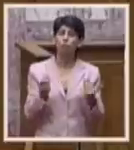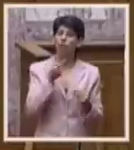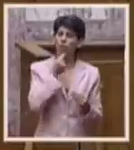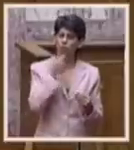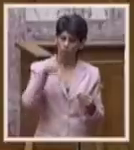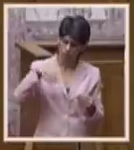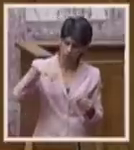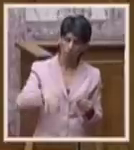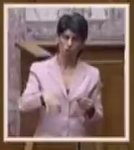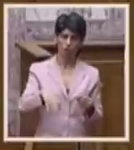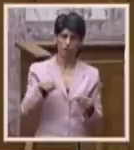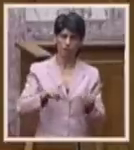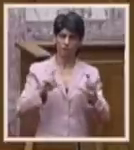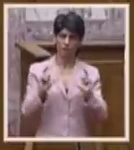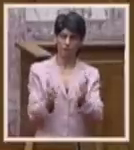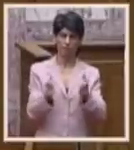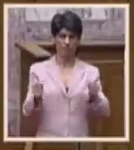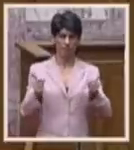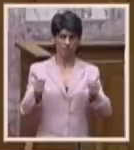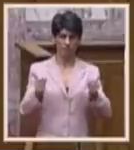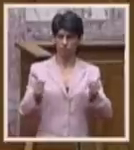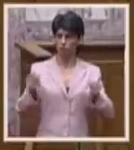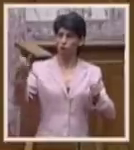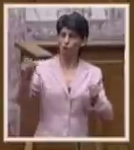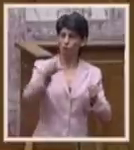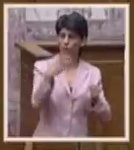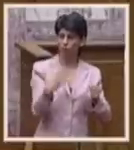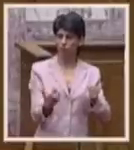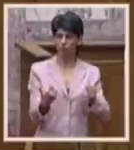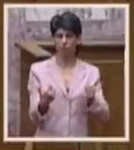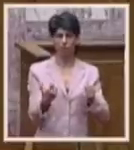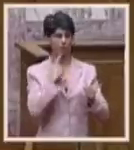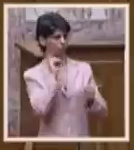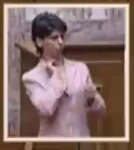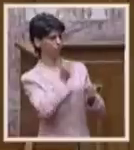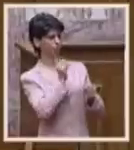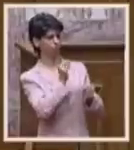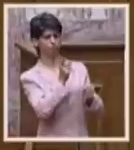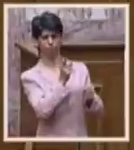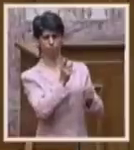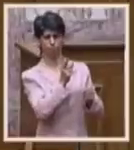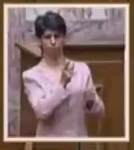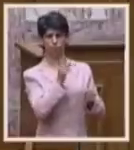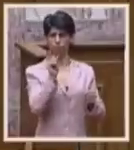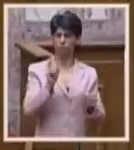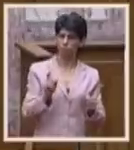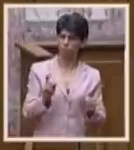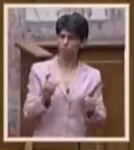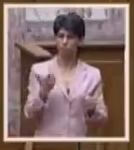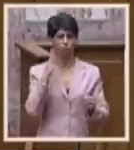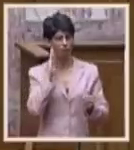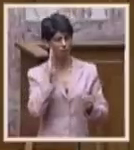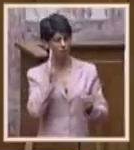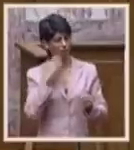εποχή, σε αυτή την εθνική κρίση, να ασκεί ο καθένας αντιπολιτευτική κριτική που ηχεί ευχάριστα ή που